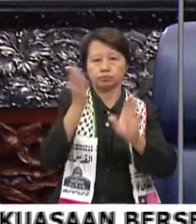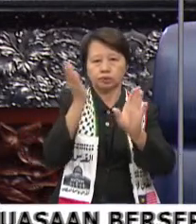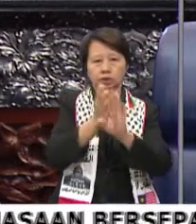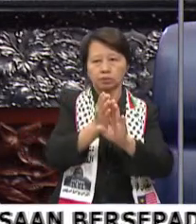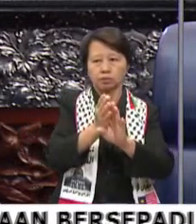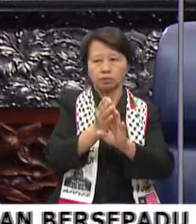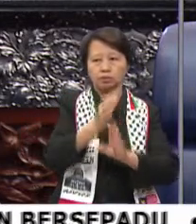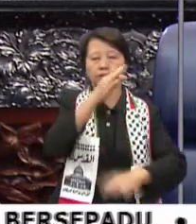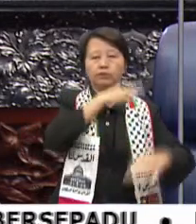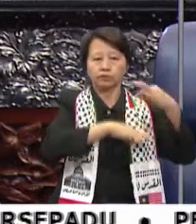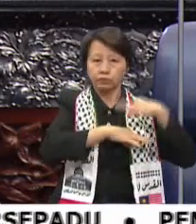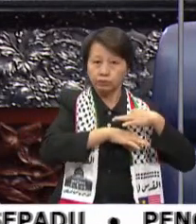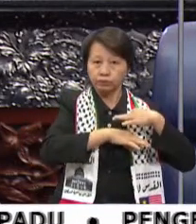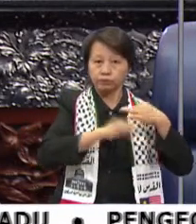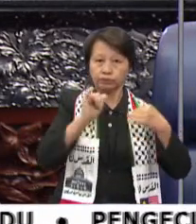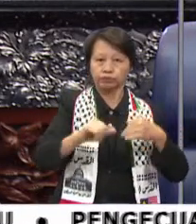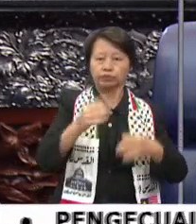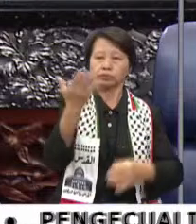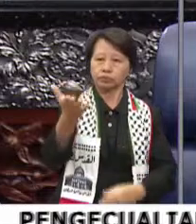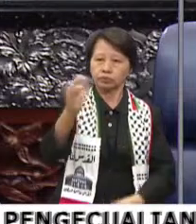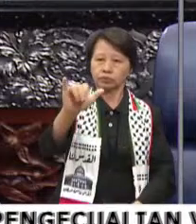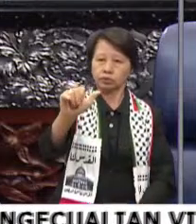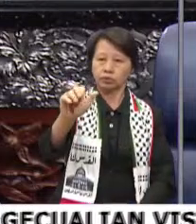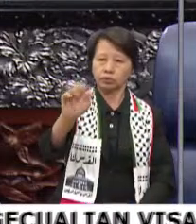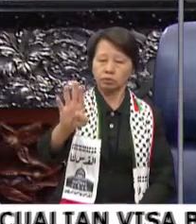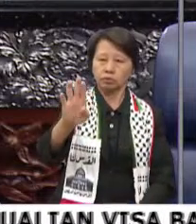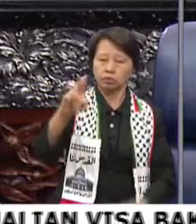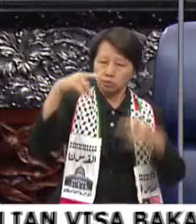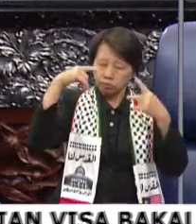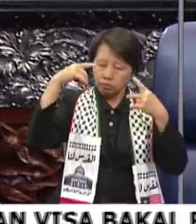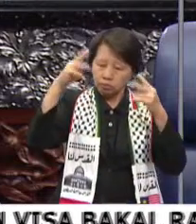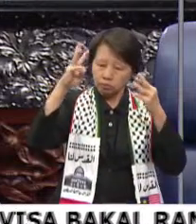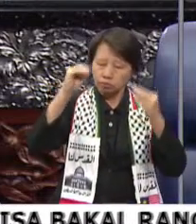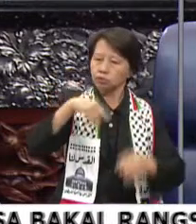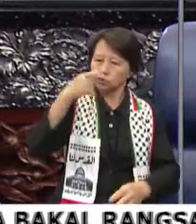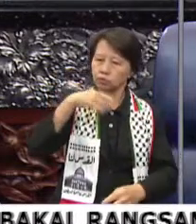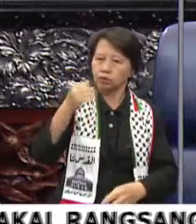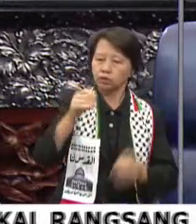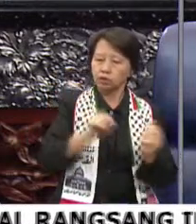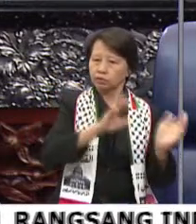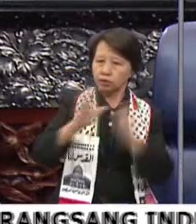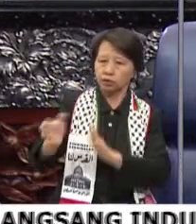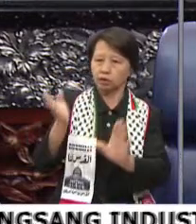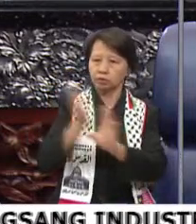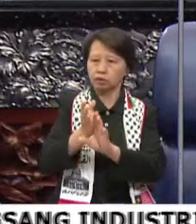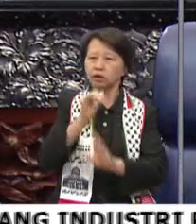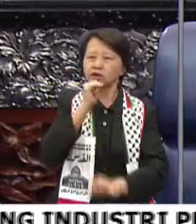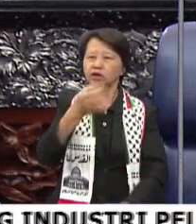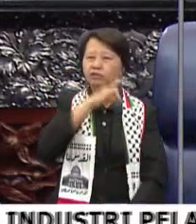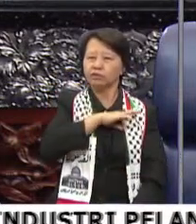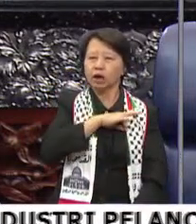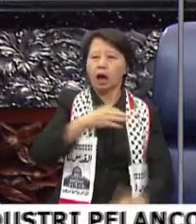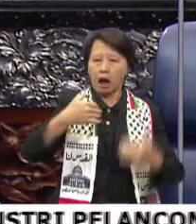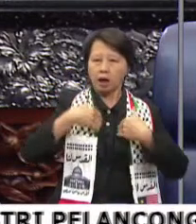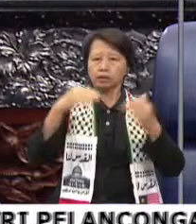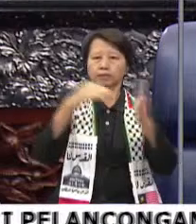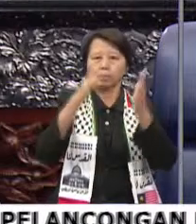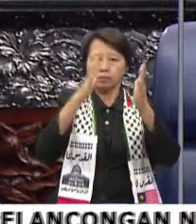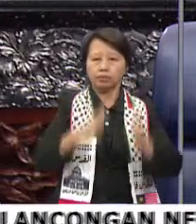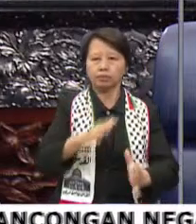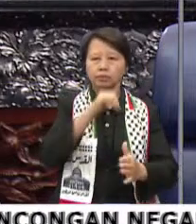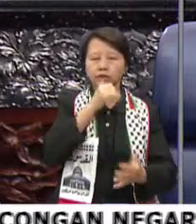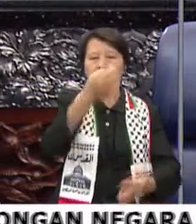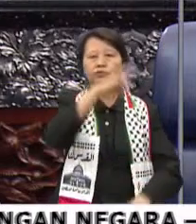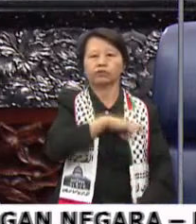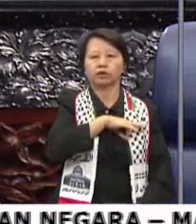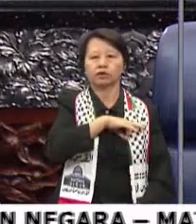tak berfaedah yang amat berhormat sebut sebenarnya selain daripada perbankan tak berfaedah ada pembangkang tak